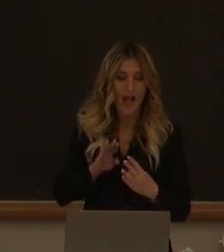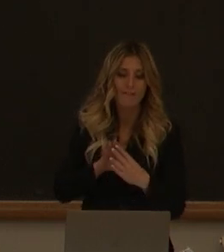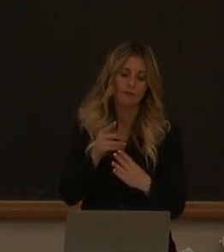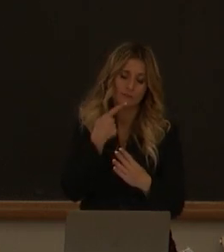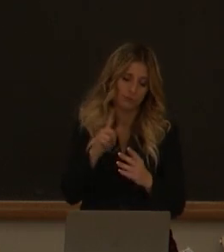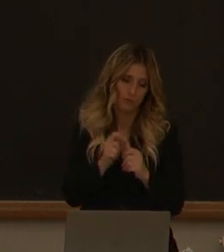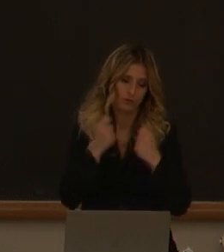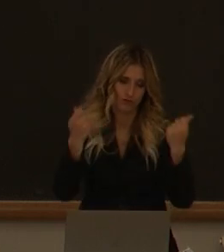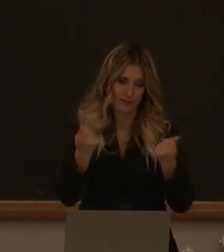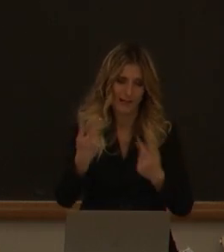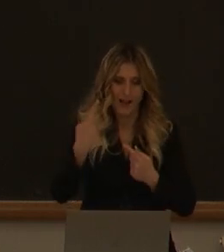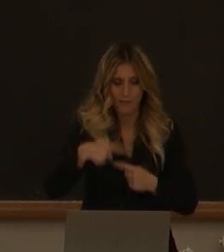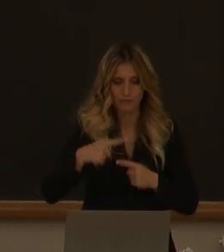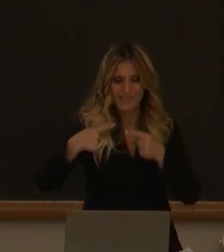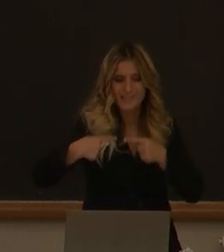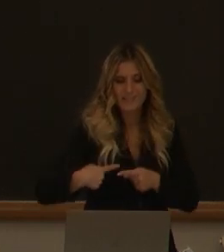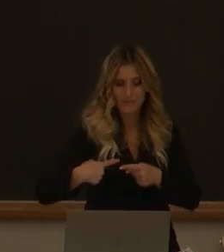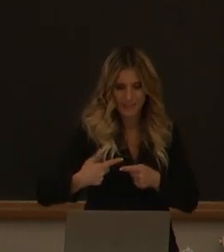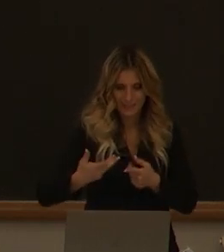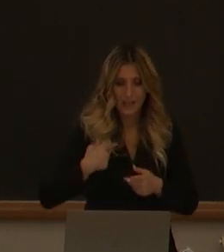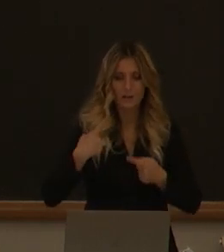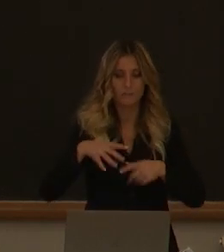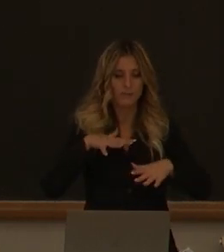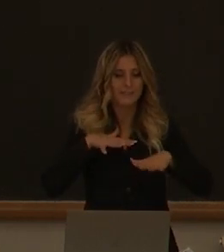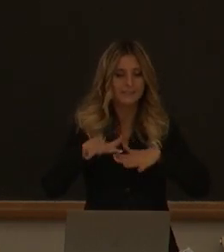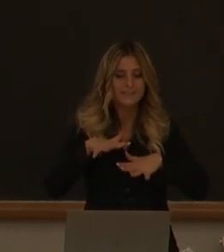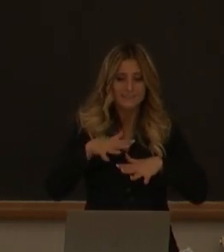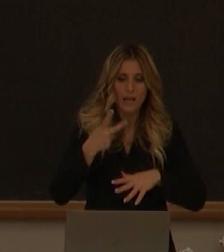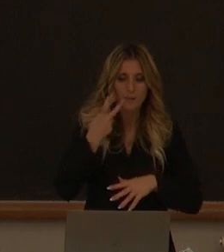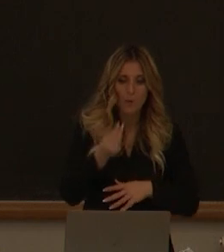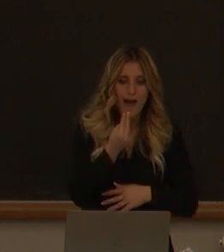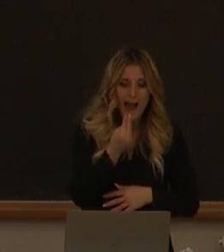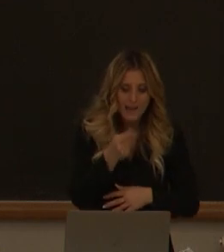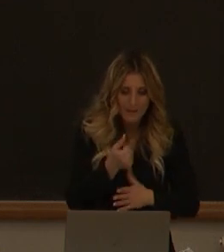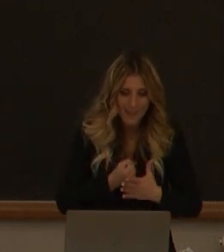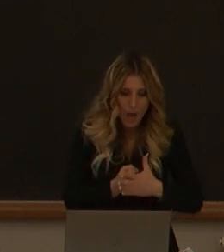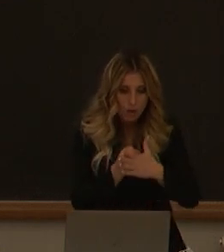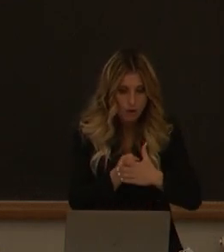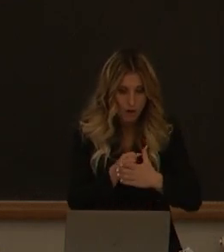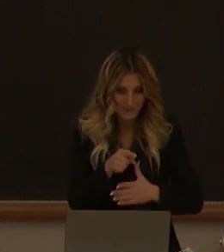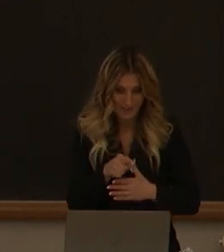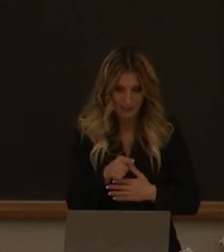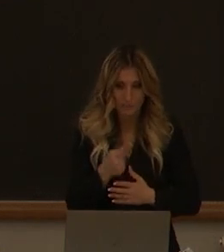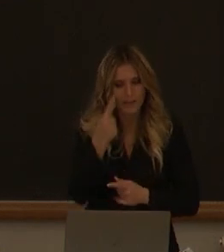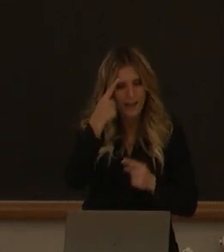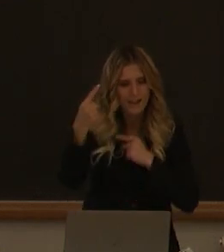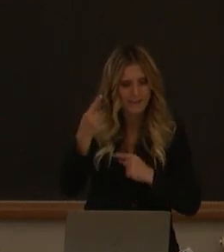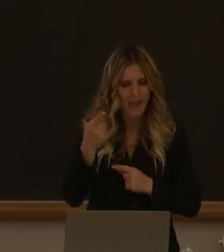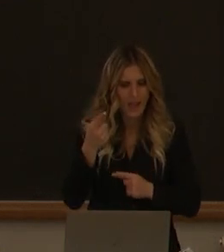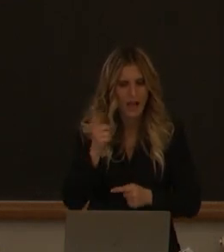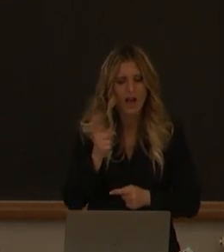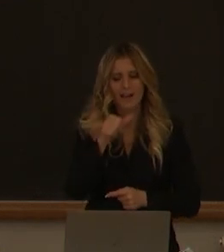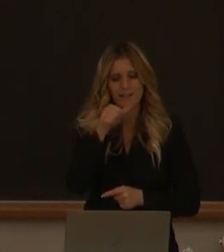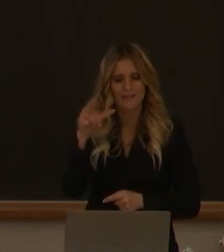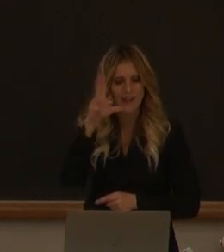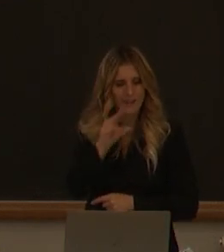globale le sfide poste dal conseguimento di sistemi alimentari sostenibili. L'idea è appunto